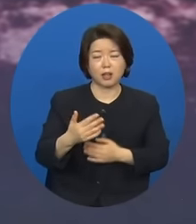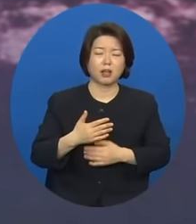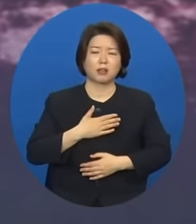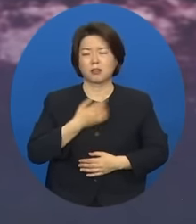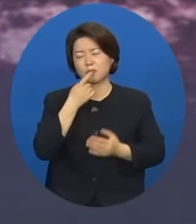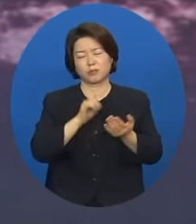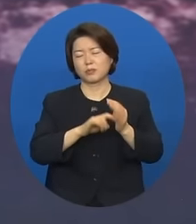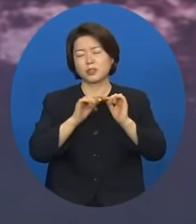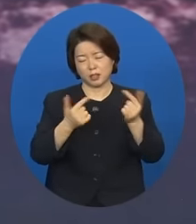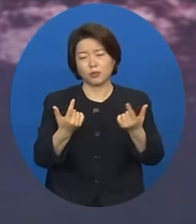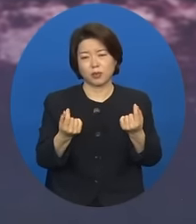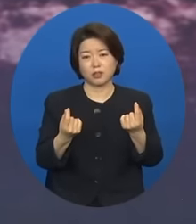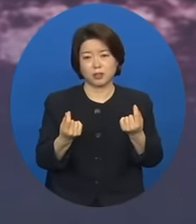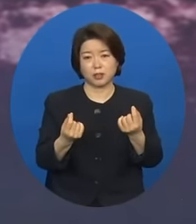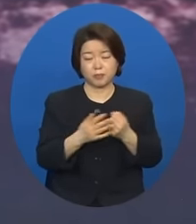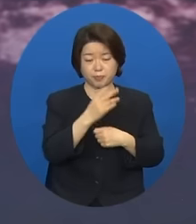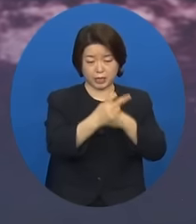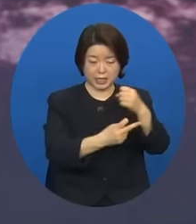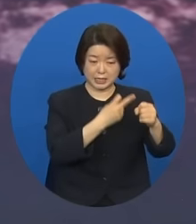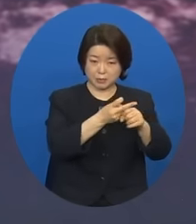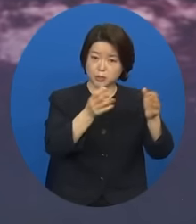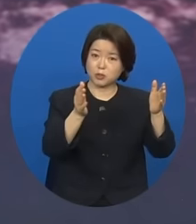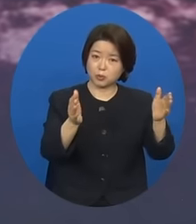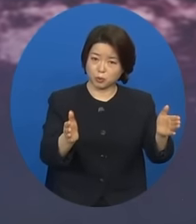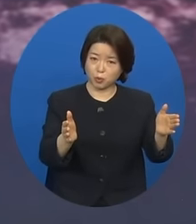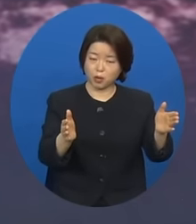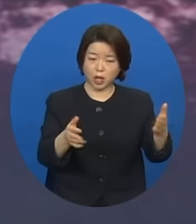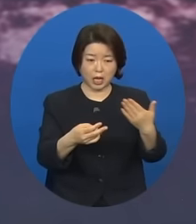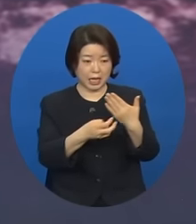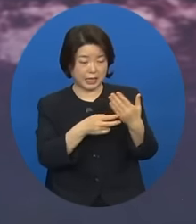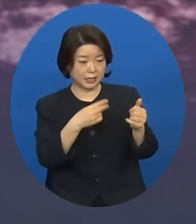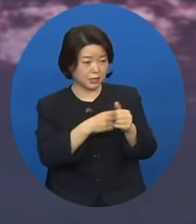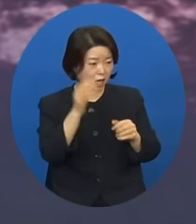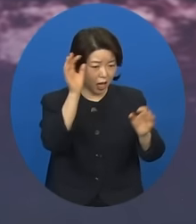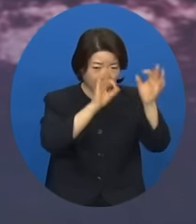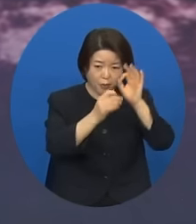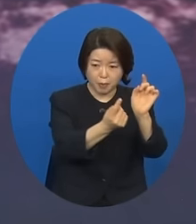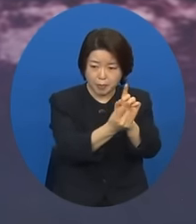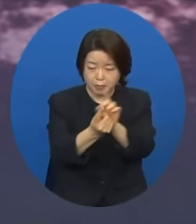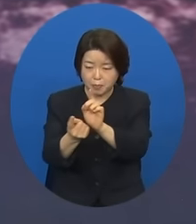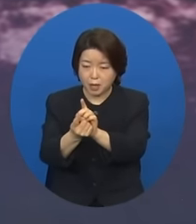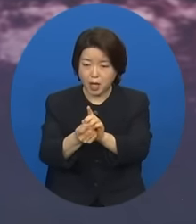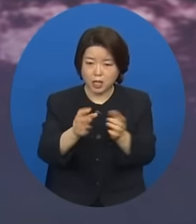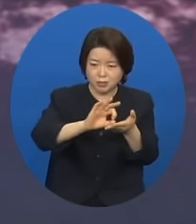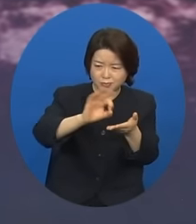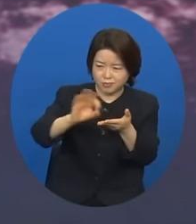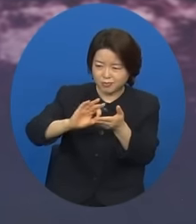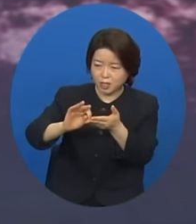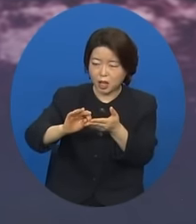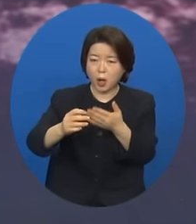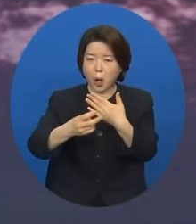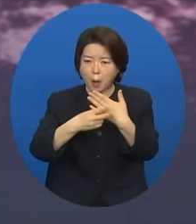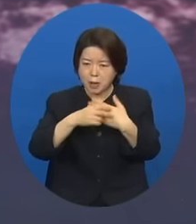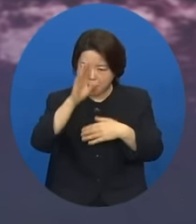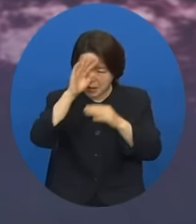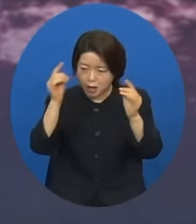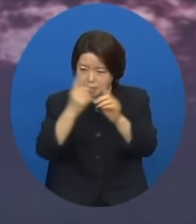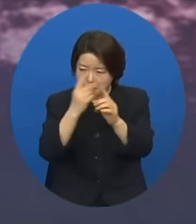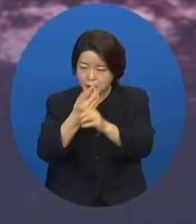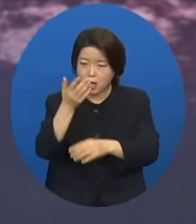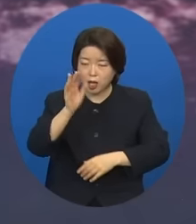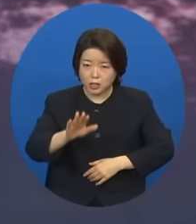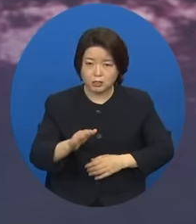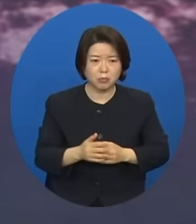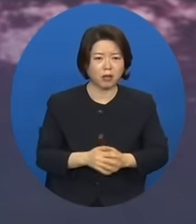않을 것 같아 12년간 의사를 아무리 찾아다녀도을 는데도 병이 나아지기는 그냥 더